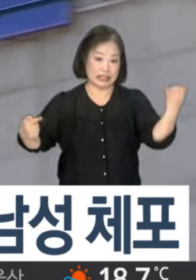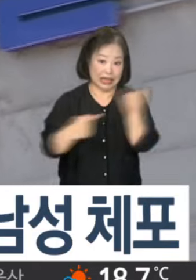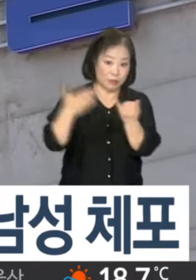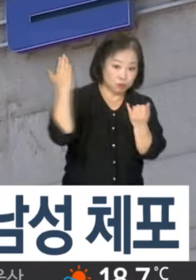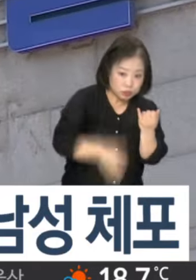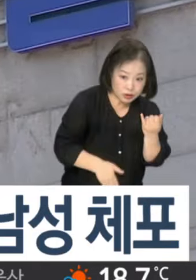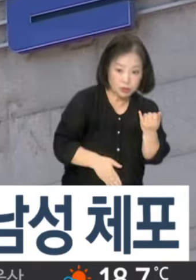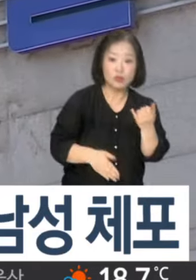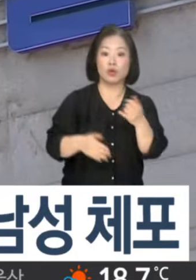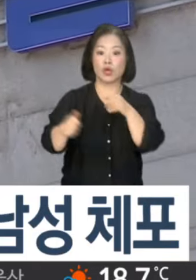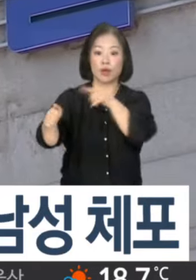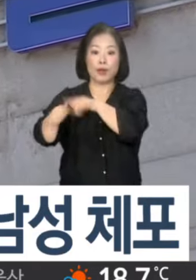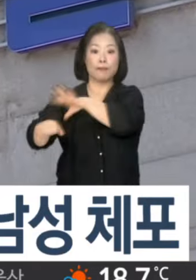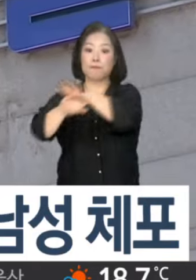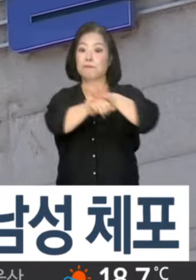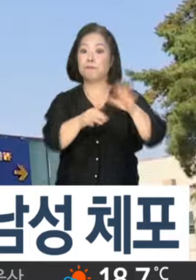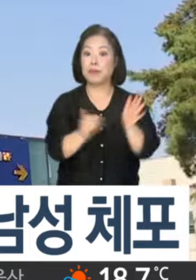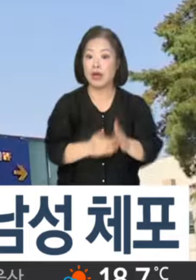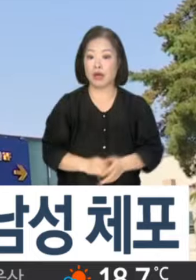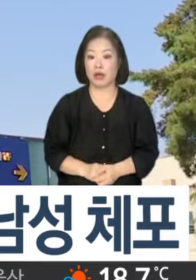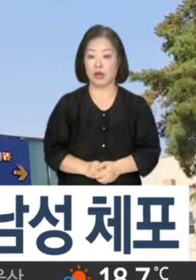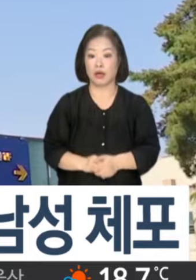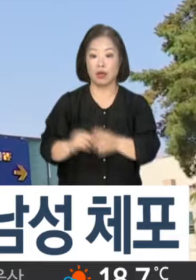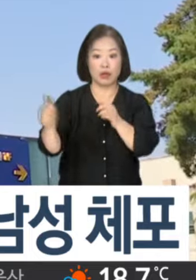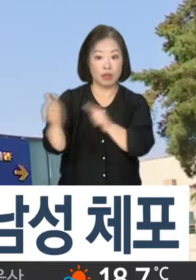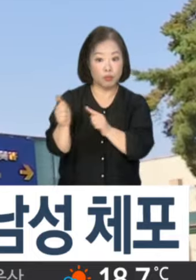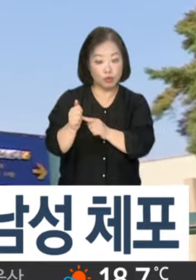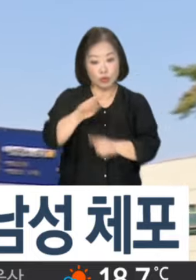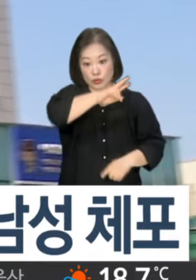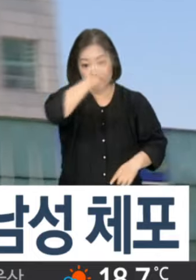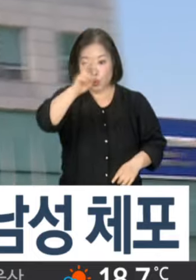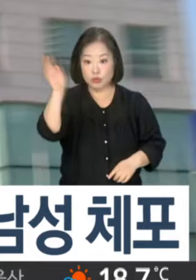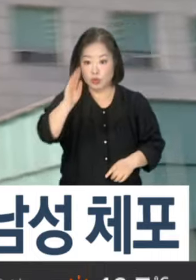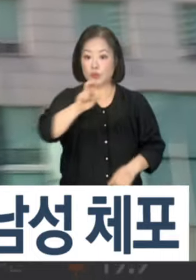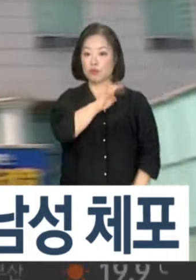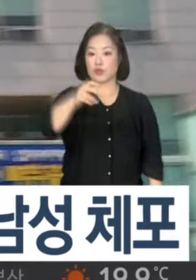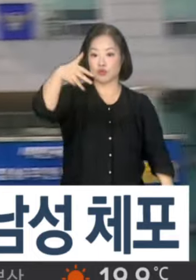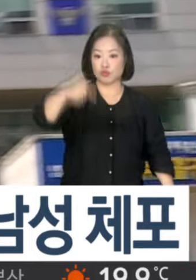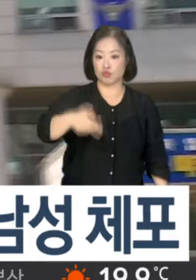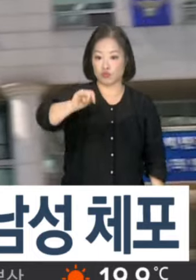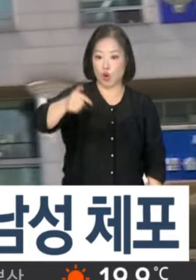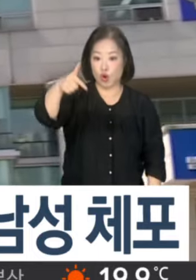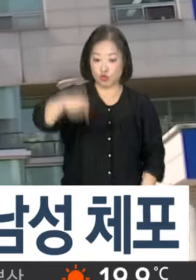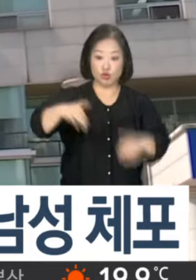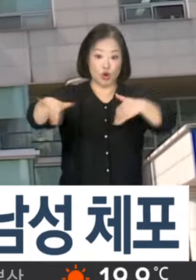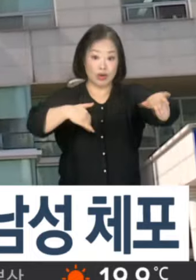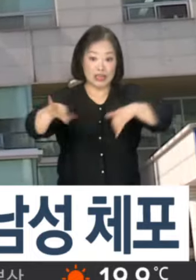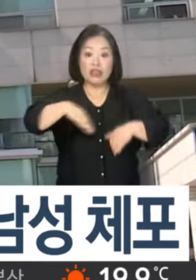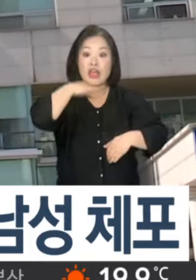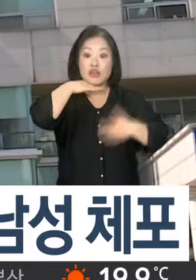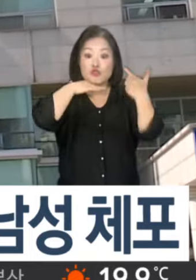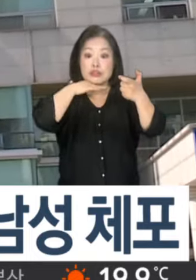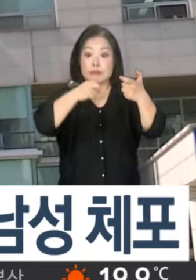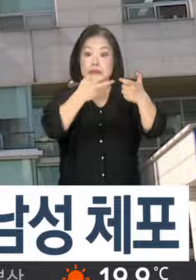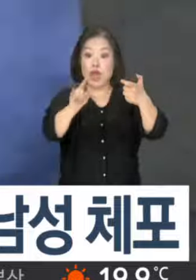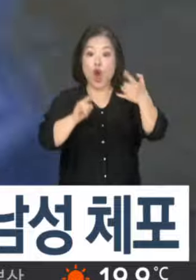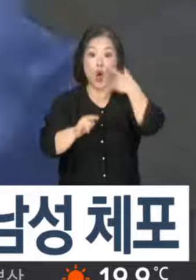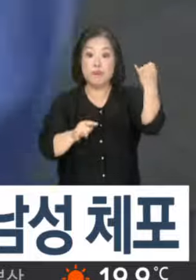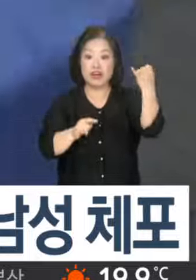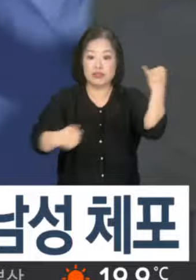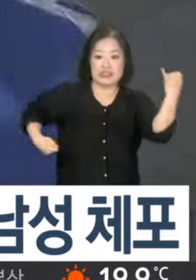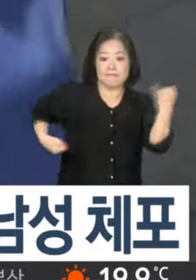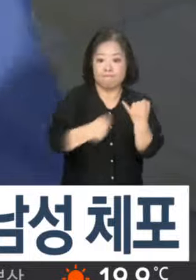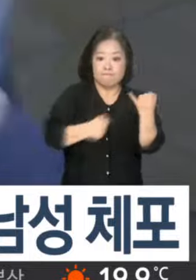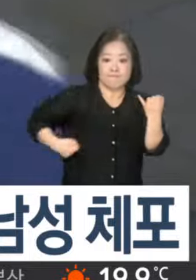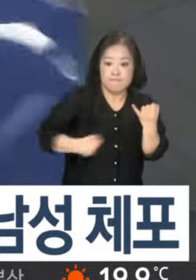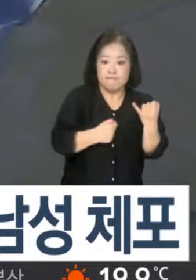씨를 체포했다고 밝혔습니다 씨는 오늘 정오쯤 인천시 미추월구 길거리에서 60대 어머니를 흉기로 여러 차례